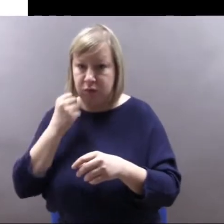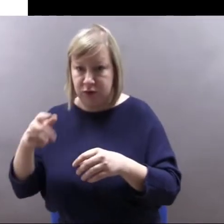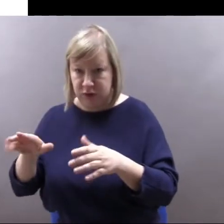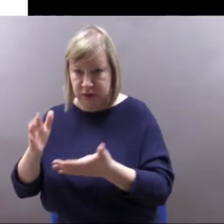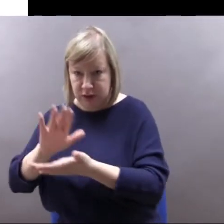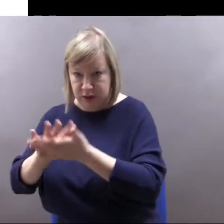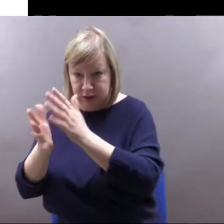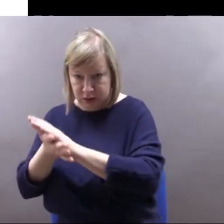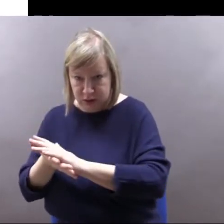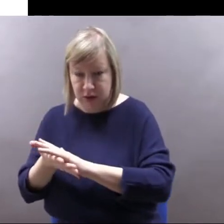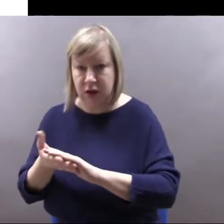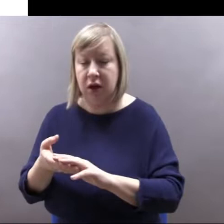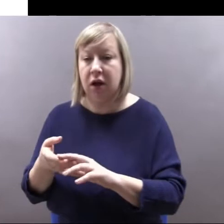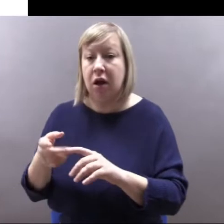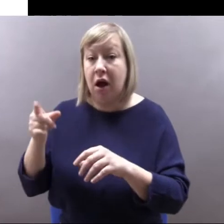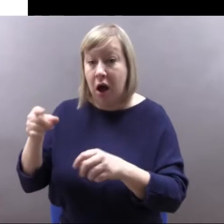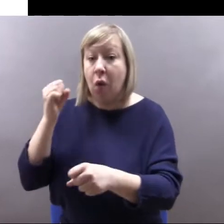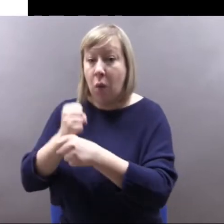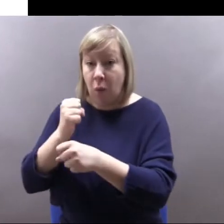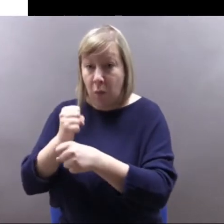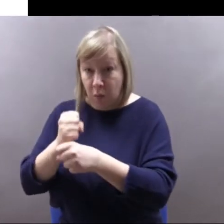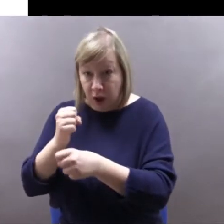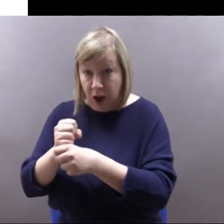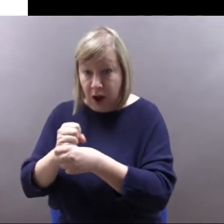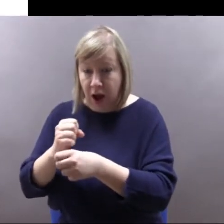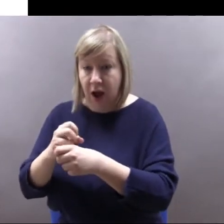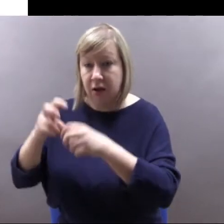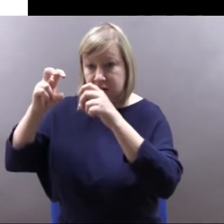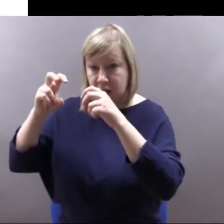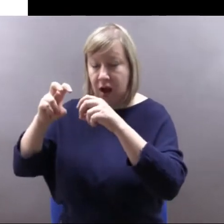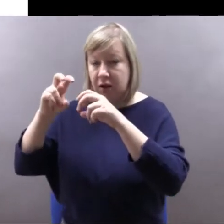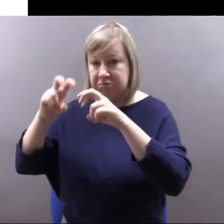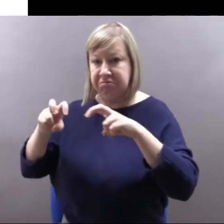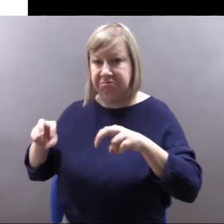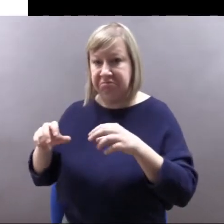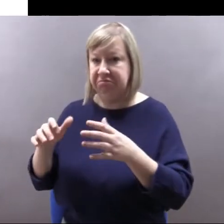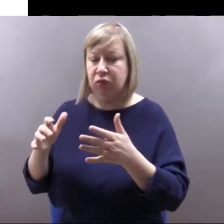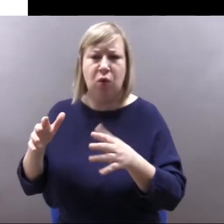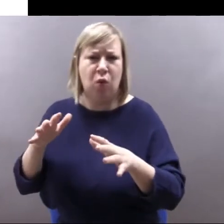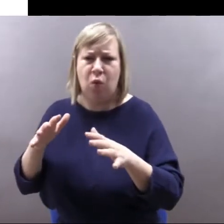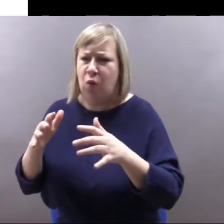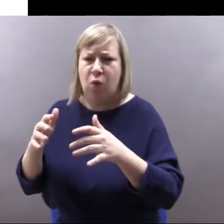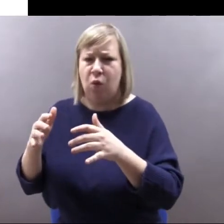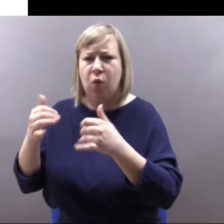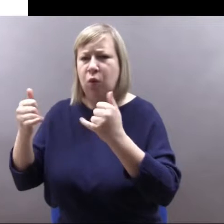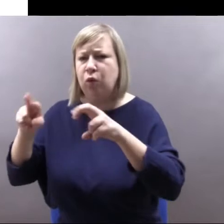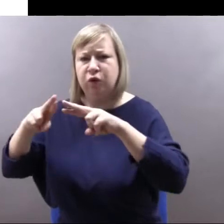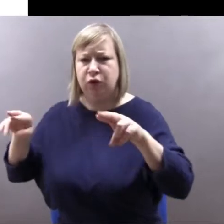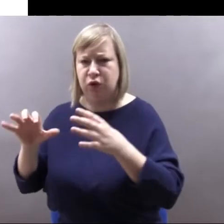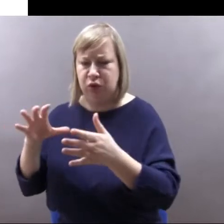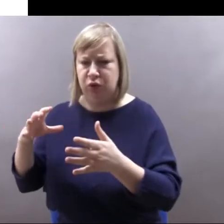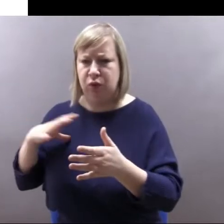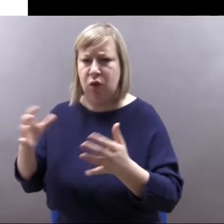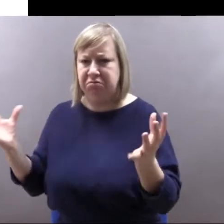jakoś tam chwaliło, o których opowiadało. Między innymi była to studnia, która jest autentyczną studnią